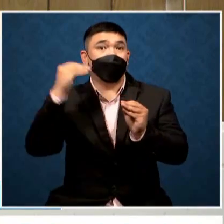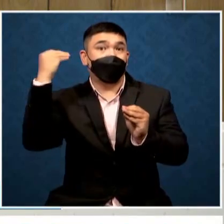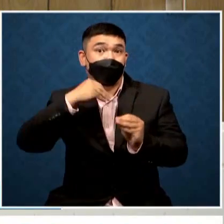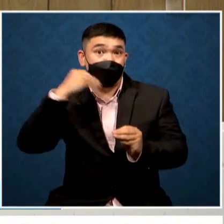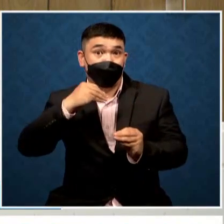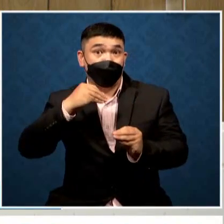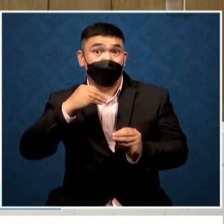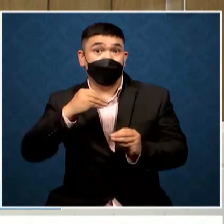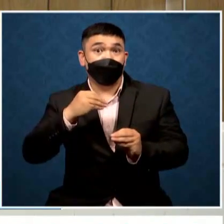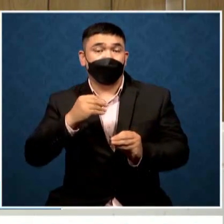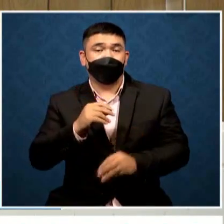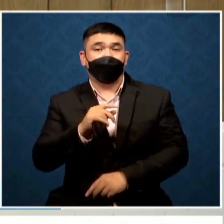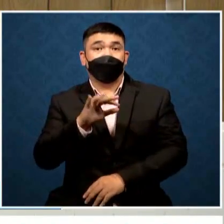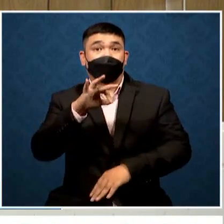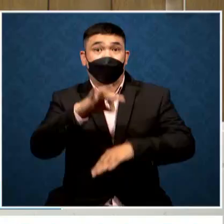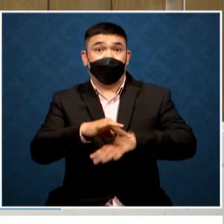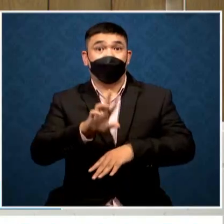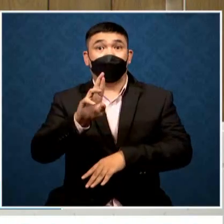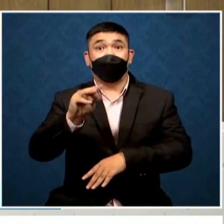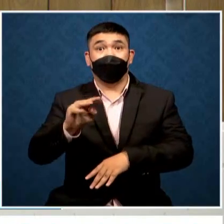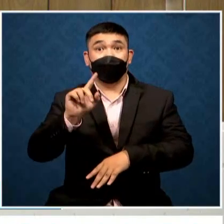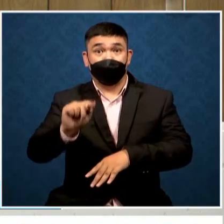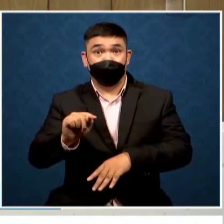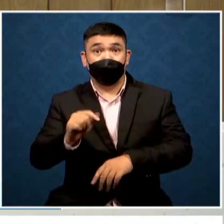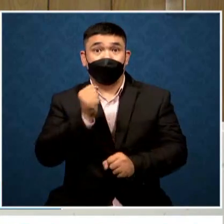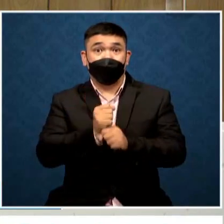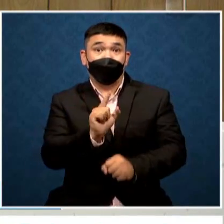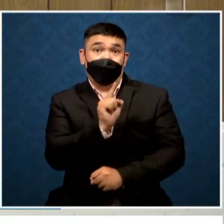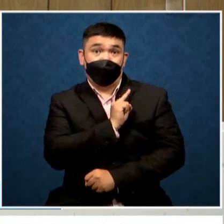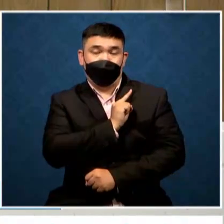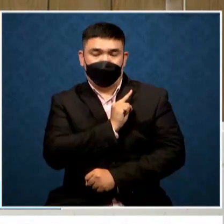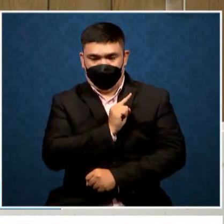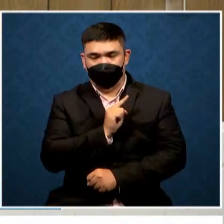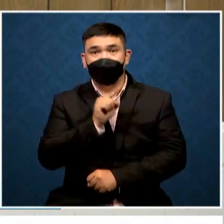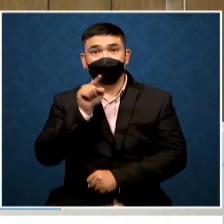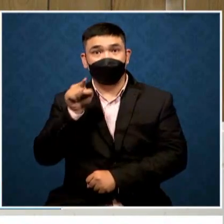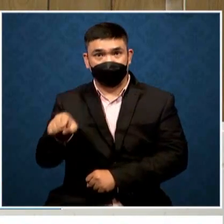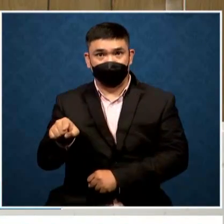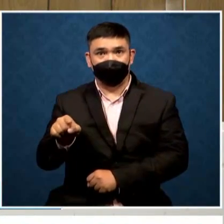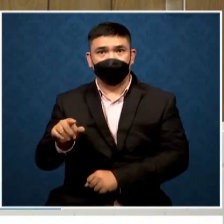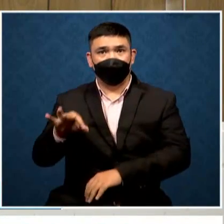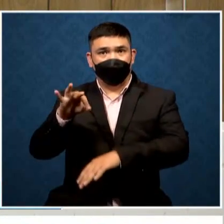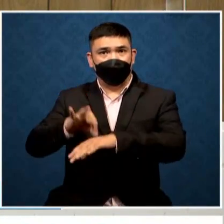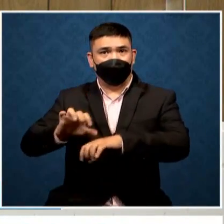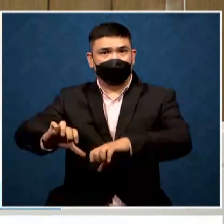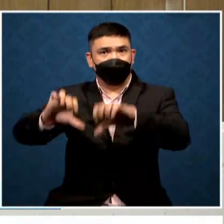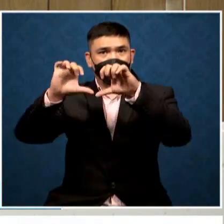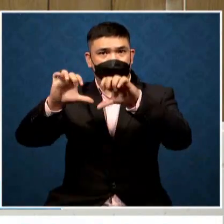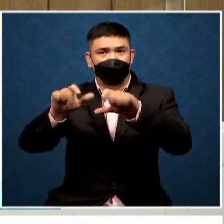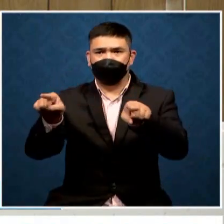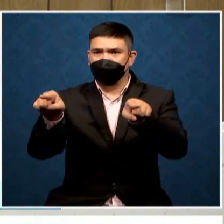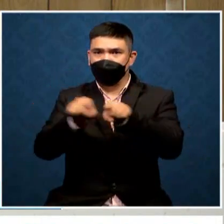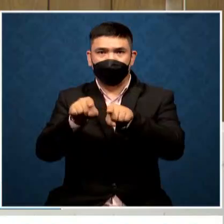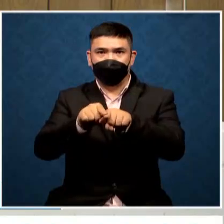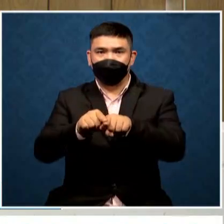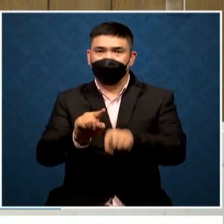ในบทบาทของท่านรัฐมนตรีที่ควรต้องกระทำนะครับผมก็ได้สั่งการว่าให้การทุกส่วนทำตาม